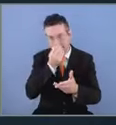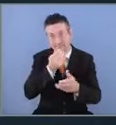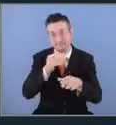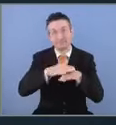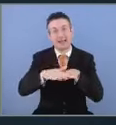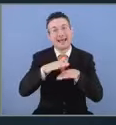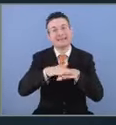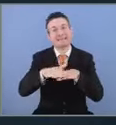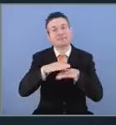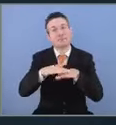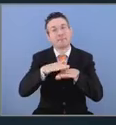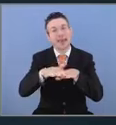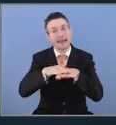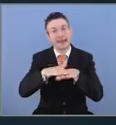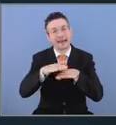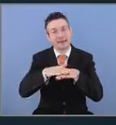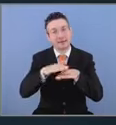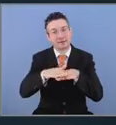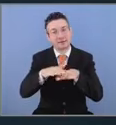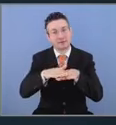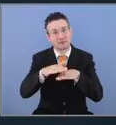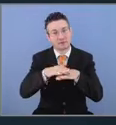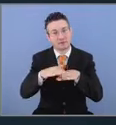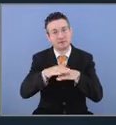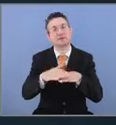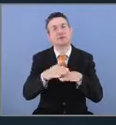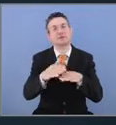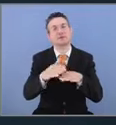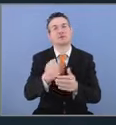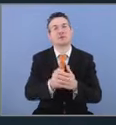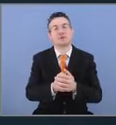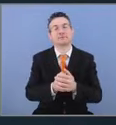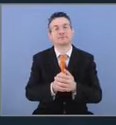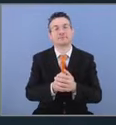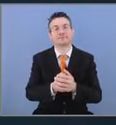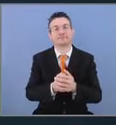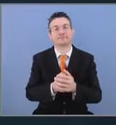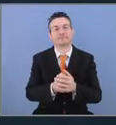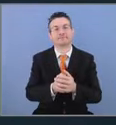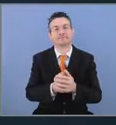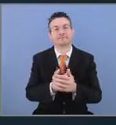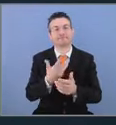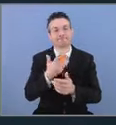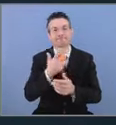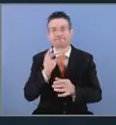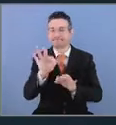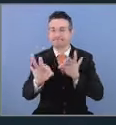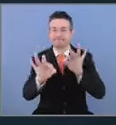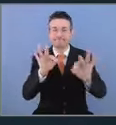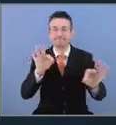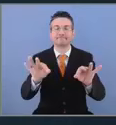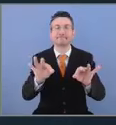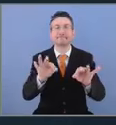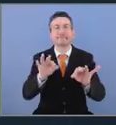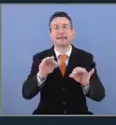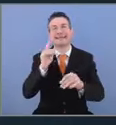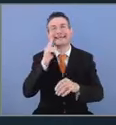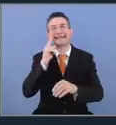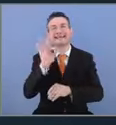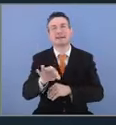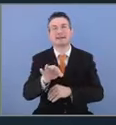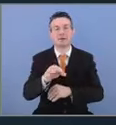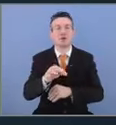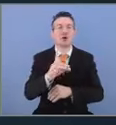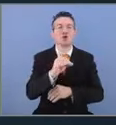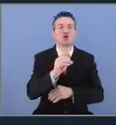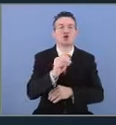è quello delle indicazioni geografiche, di come le indicazioni geografiche, quindi DOP, IGP, queste cose